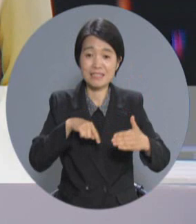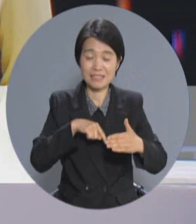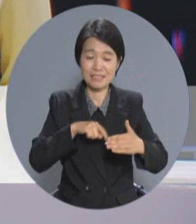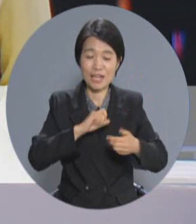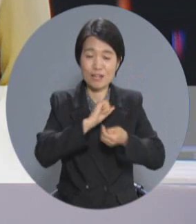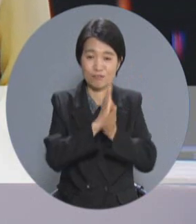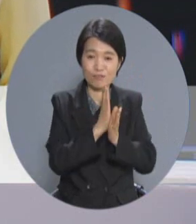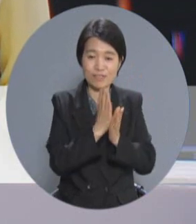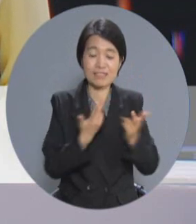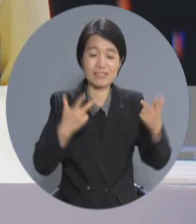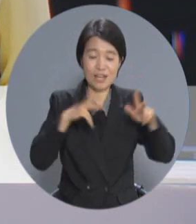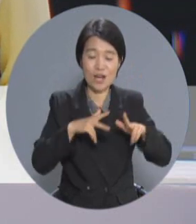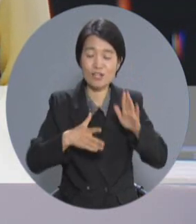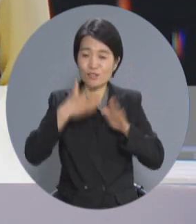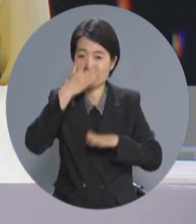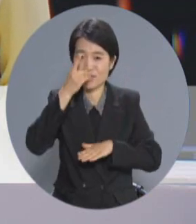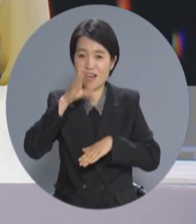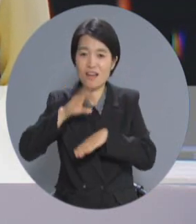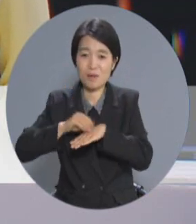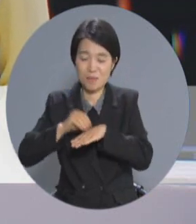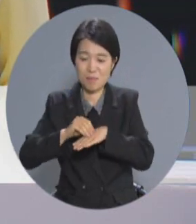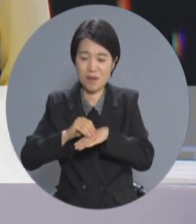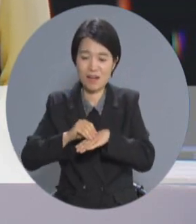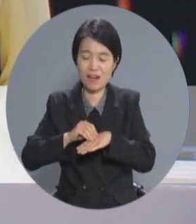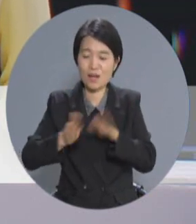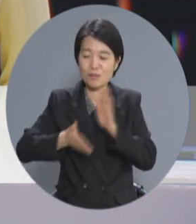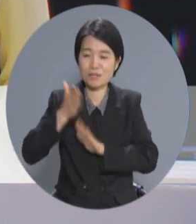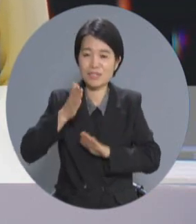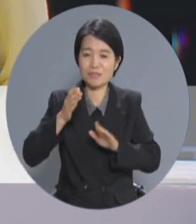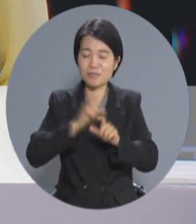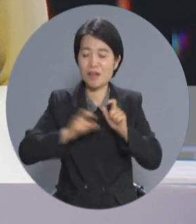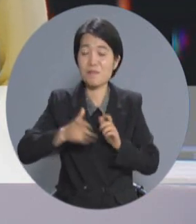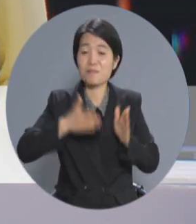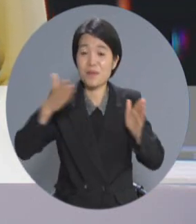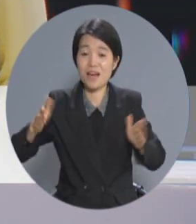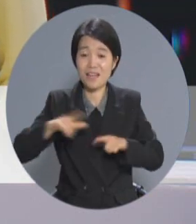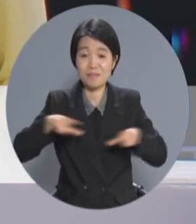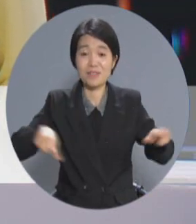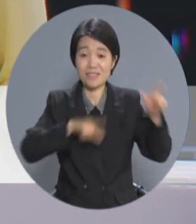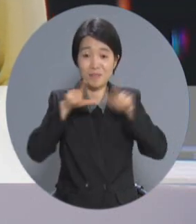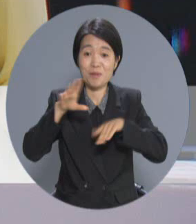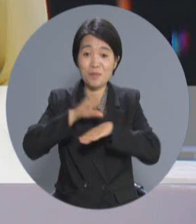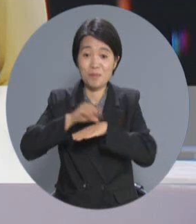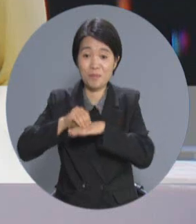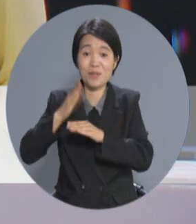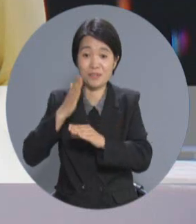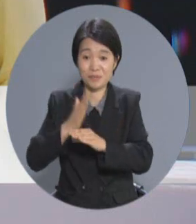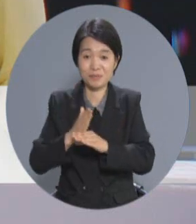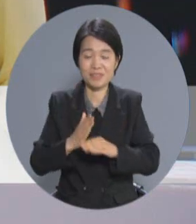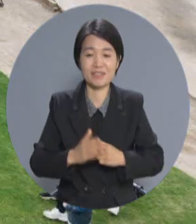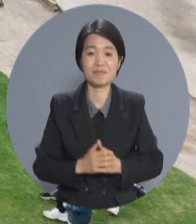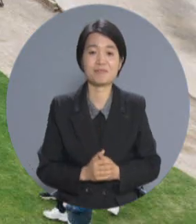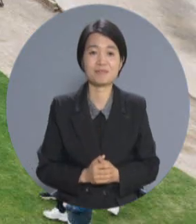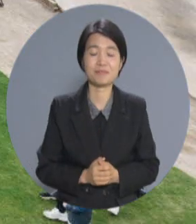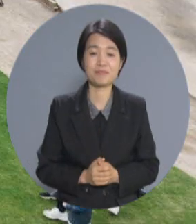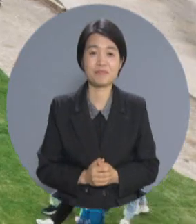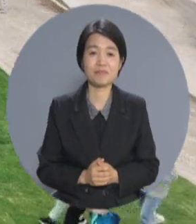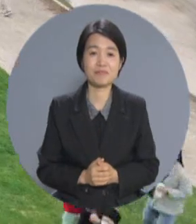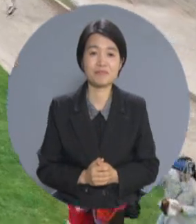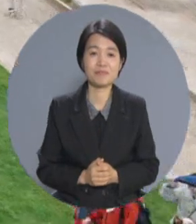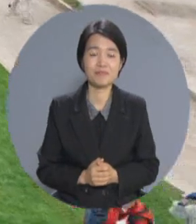국가정원과 순천만을 넘어 도심 곳곳으로 뻗어나가 일상으로 스며들었습니다. 유민호 기자입니다.